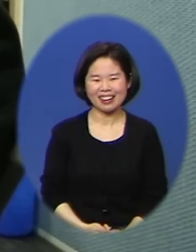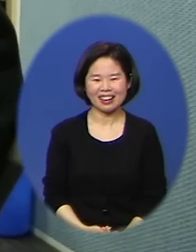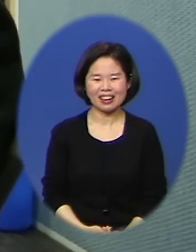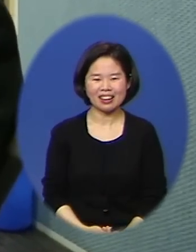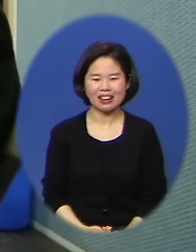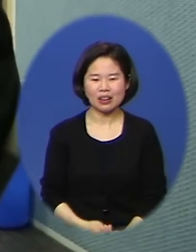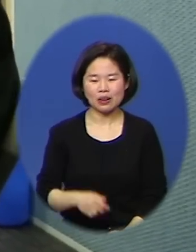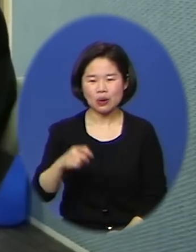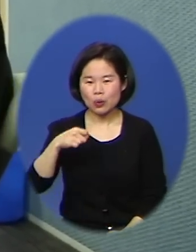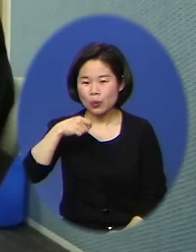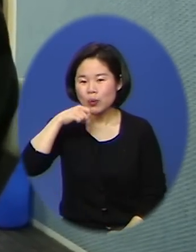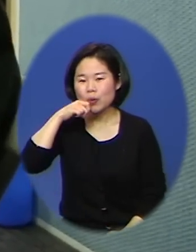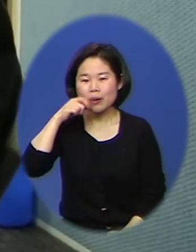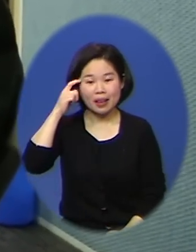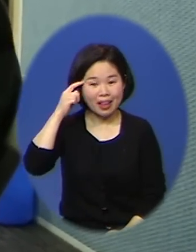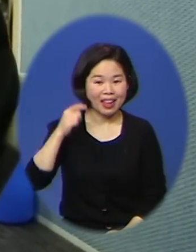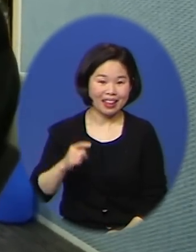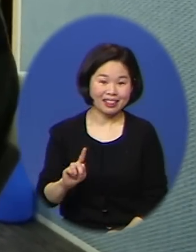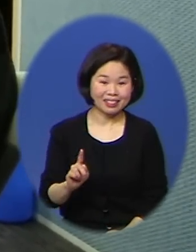왜 그렇게 드시는 거세요?